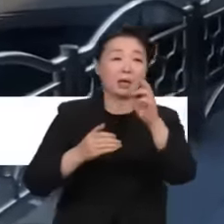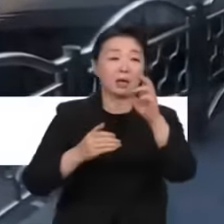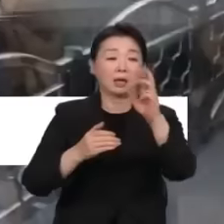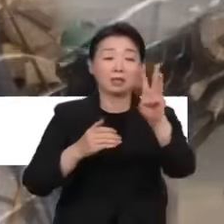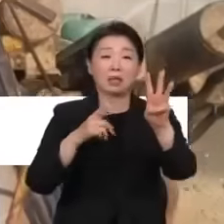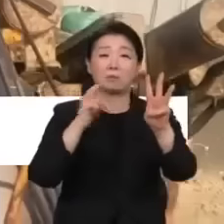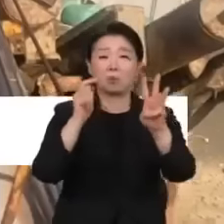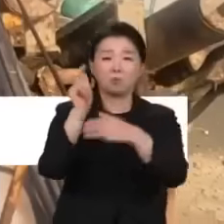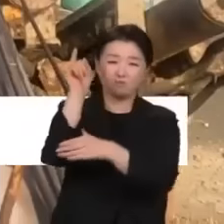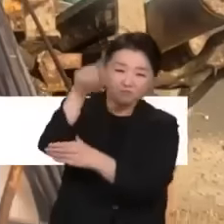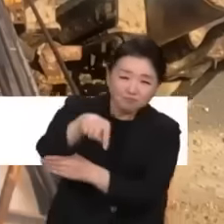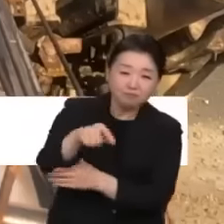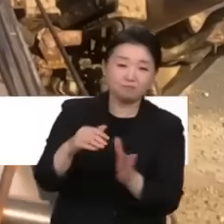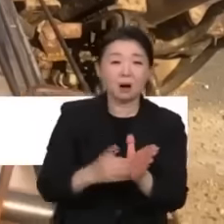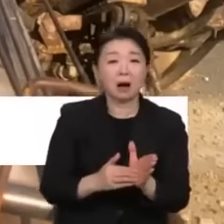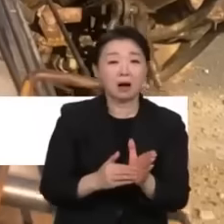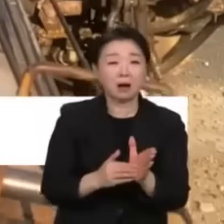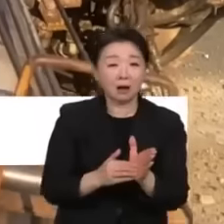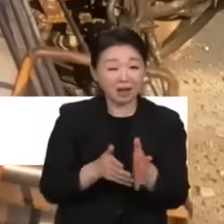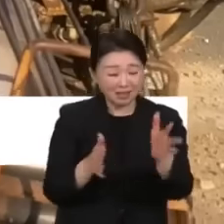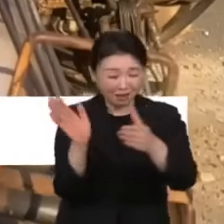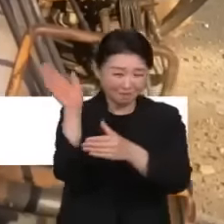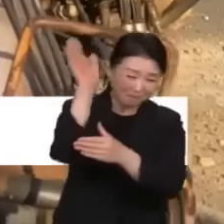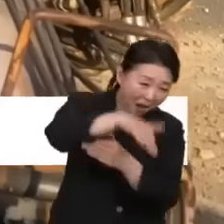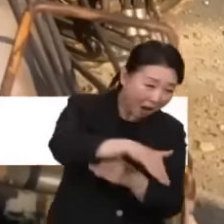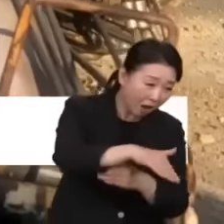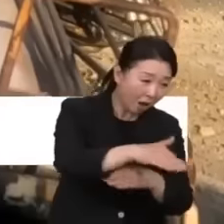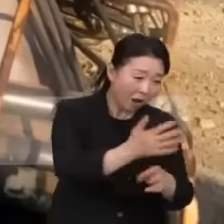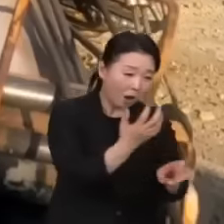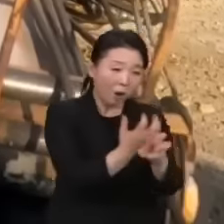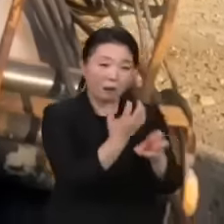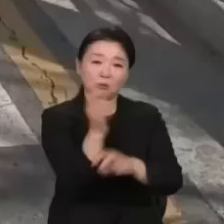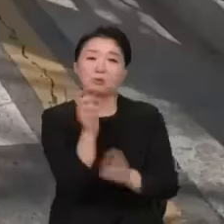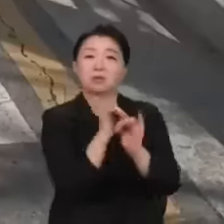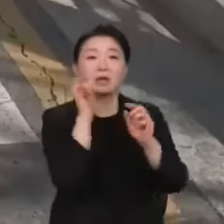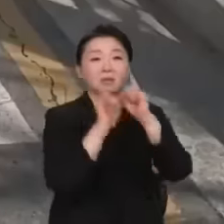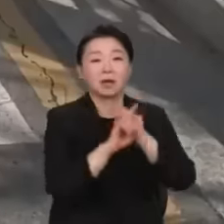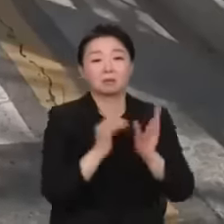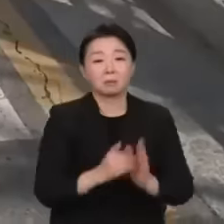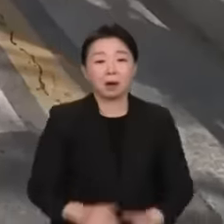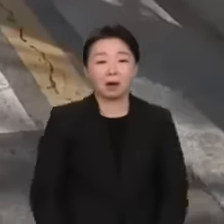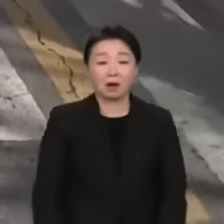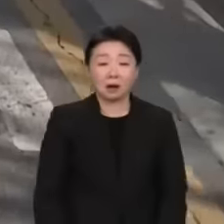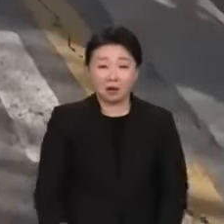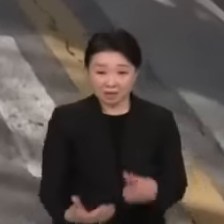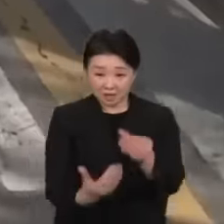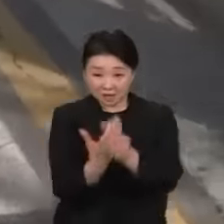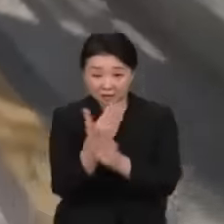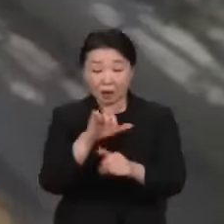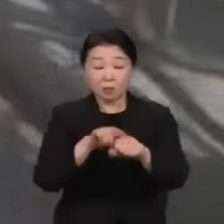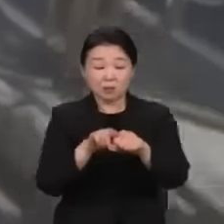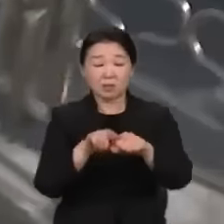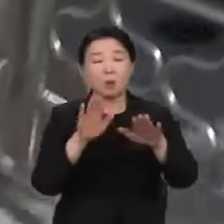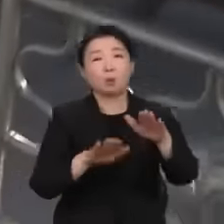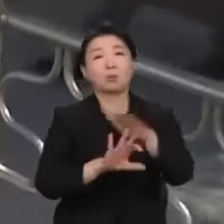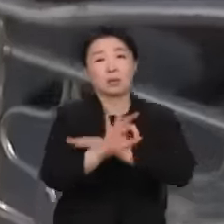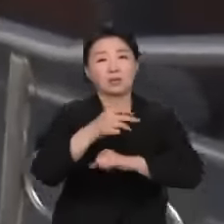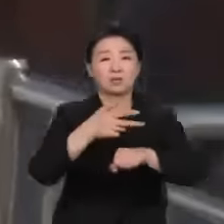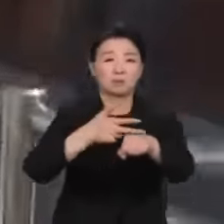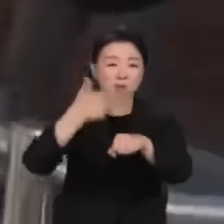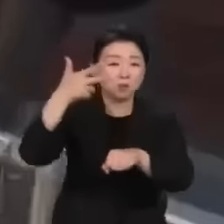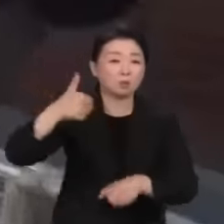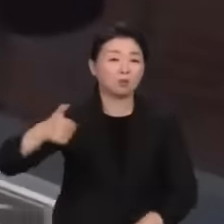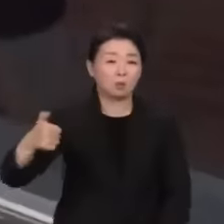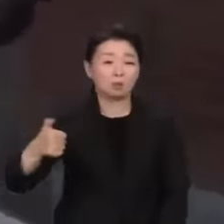겁니다. 통학로를 덮쳐 화물차 운전자가 다쳤습니다. 사고가 일어난 시각은 오늘 아침 7시